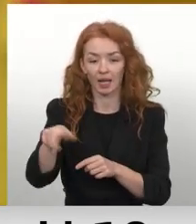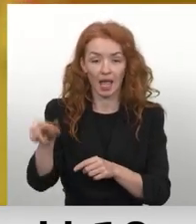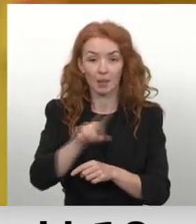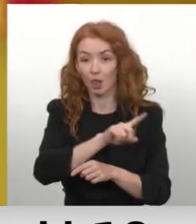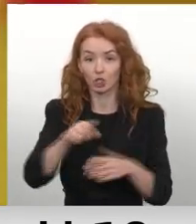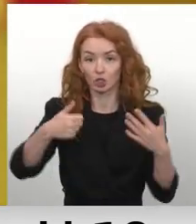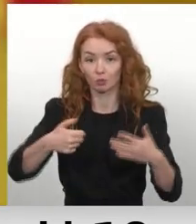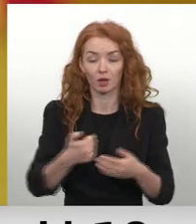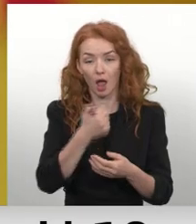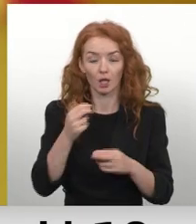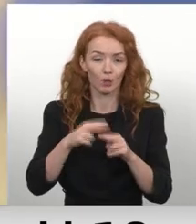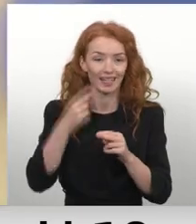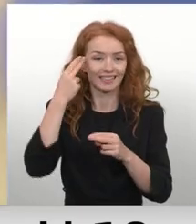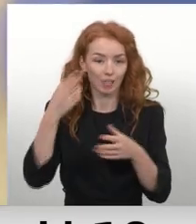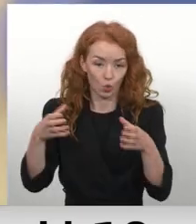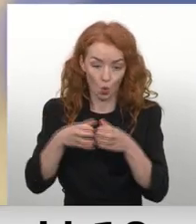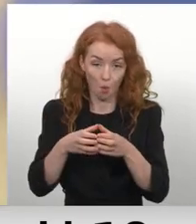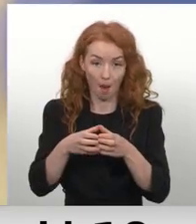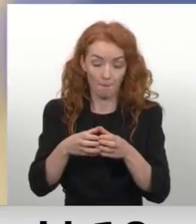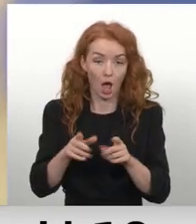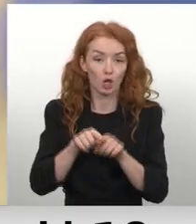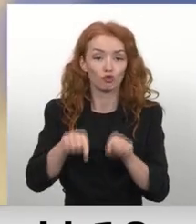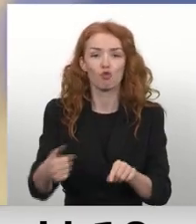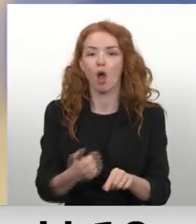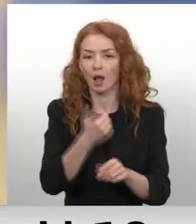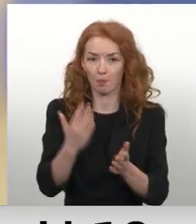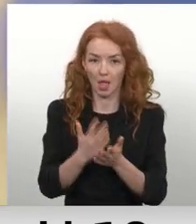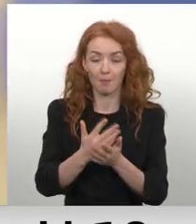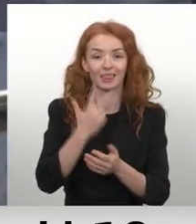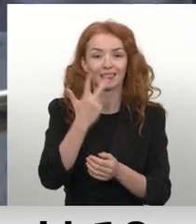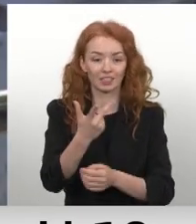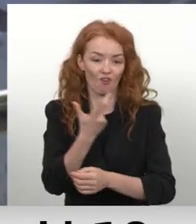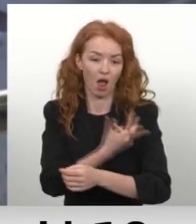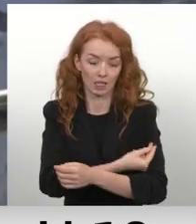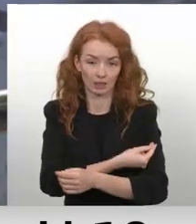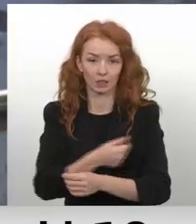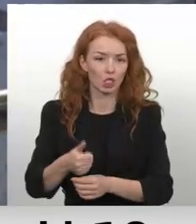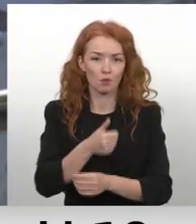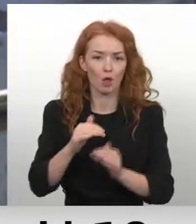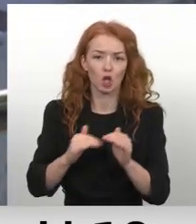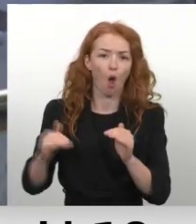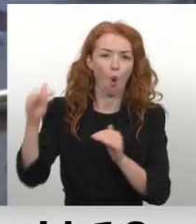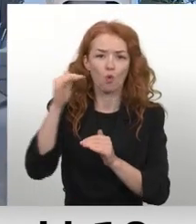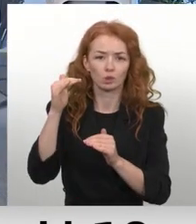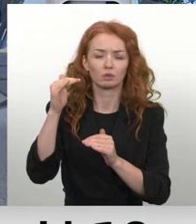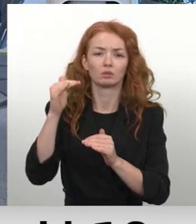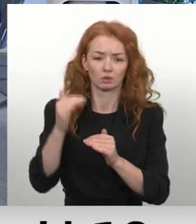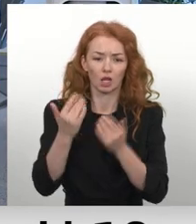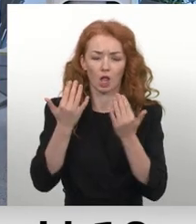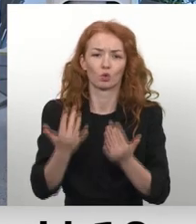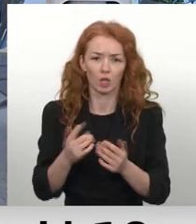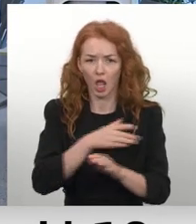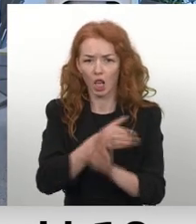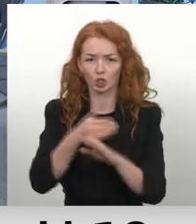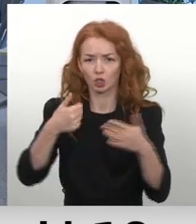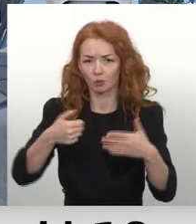un riska grupām. Tāpat kā pērn, šogad pieejamas trīs gripas vakcīnas. Īpaši augstās iedarbības cilvēkiem līdz 60